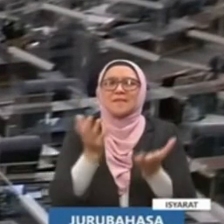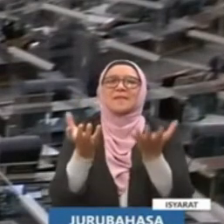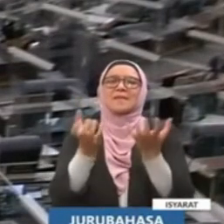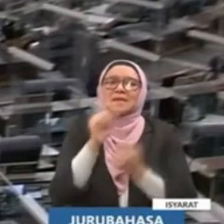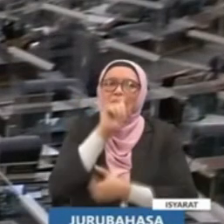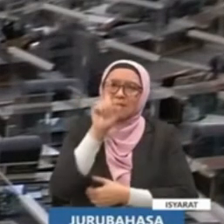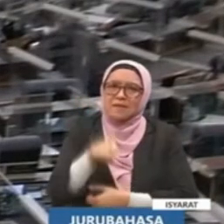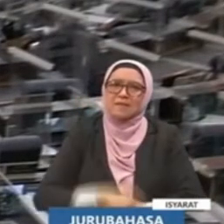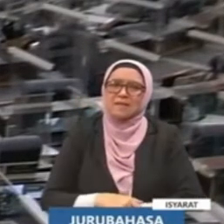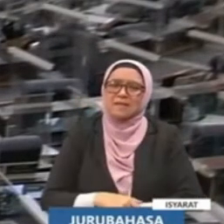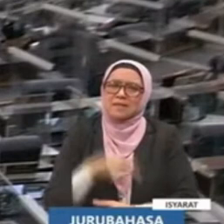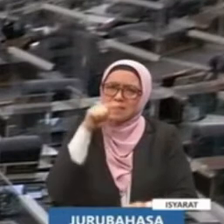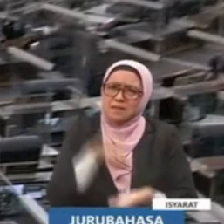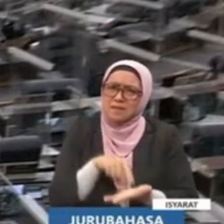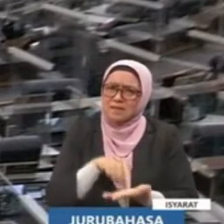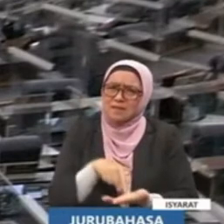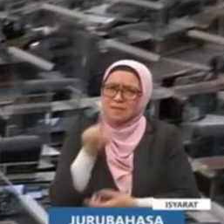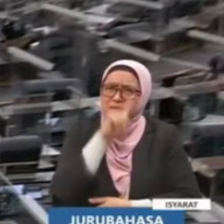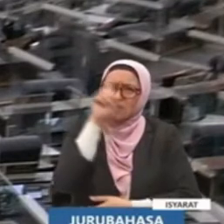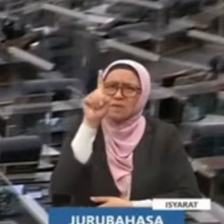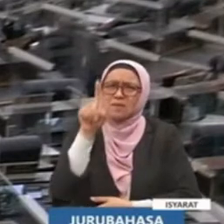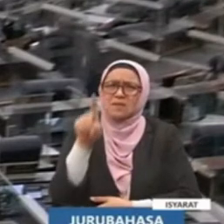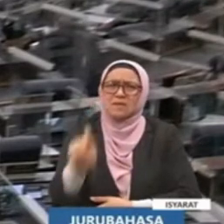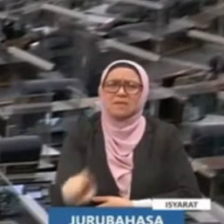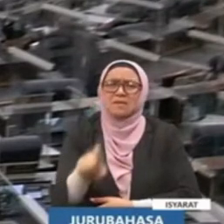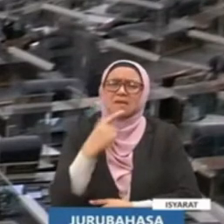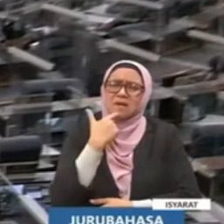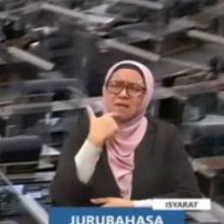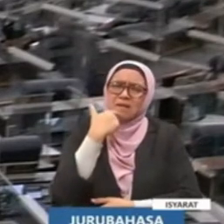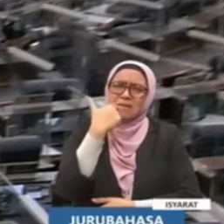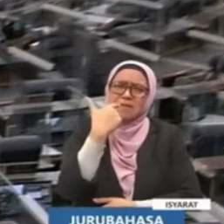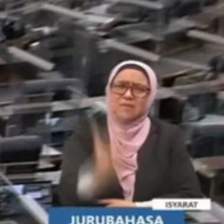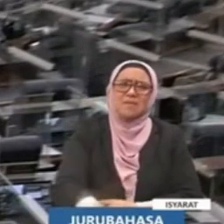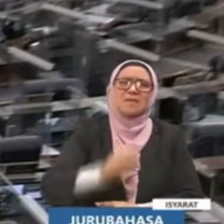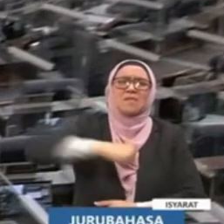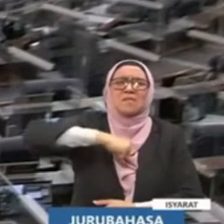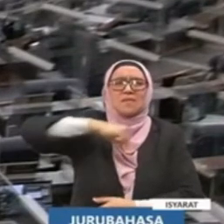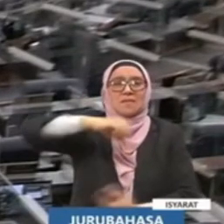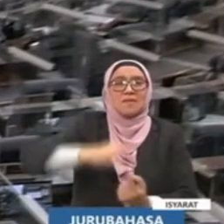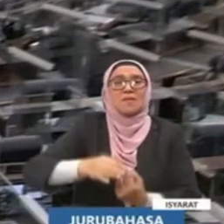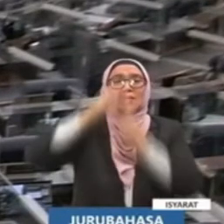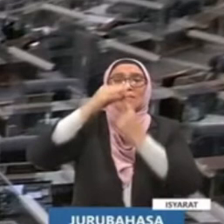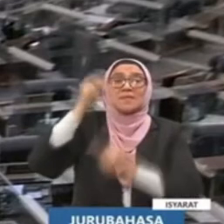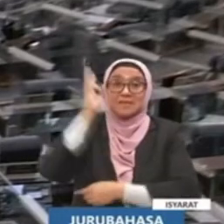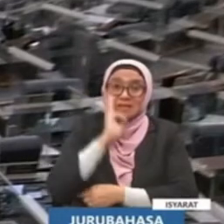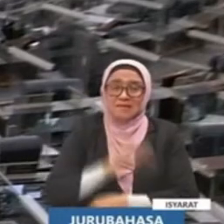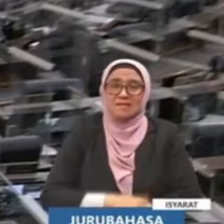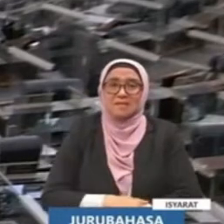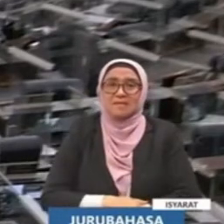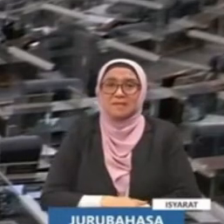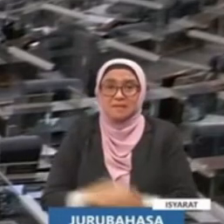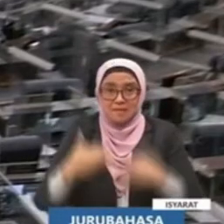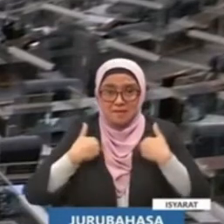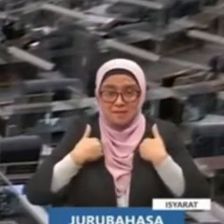karena ini satu persoalan yang sudah lama kita perjuangkan setirnya kaum wanita Ada Kementerian